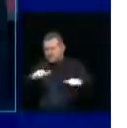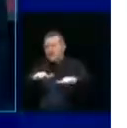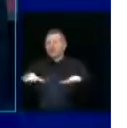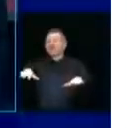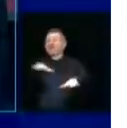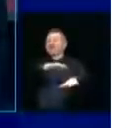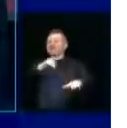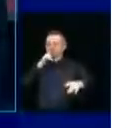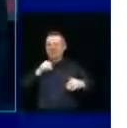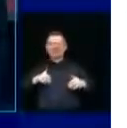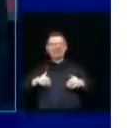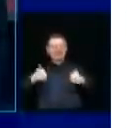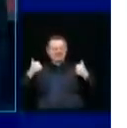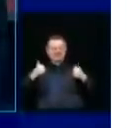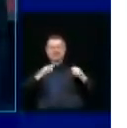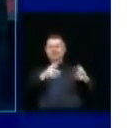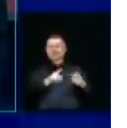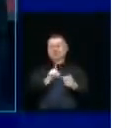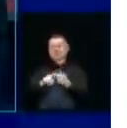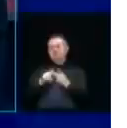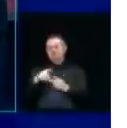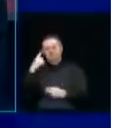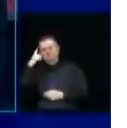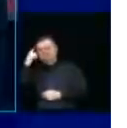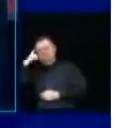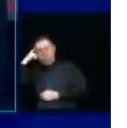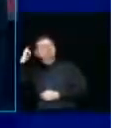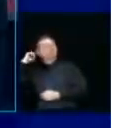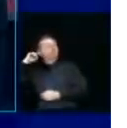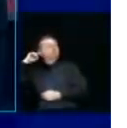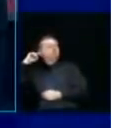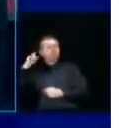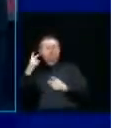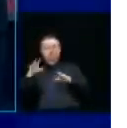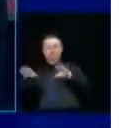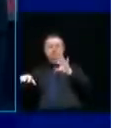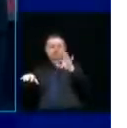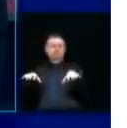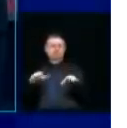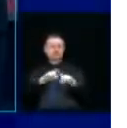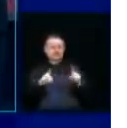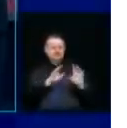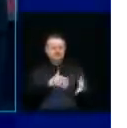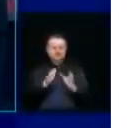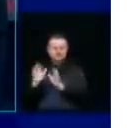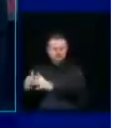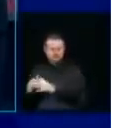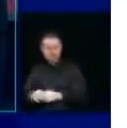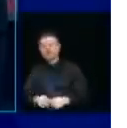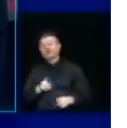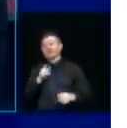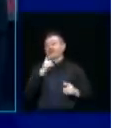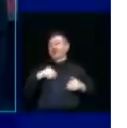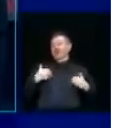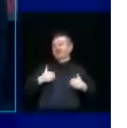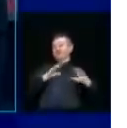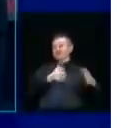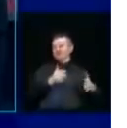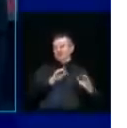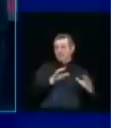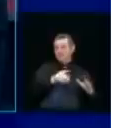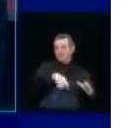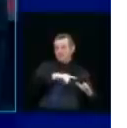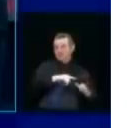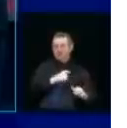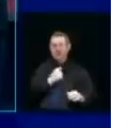Губернатор настаивает на вакцинации детей в возрасте от 16 до 25 лет, побуждая